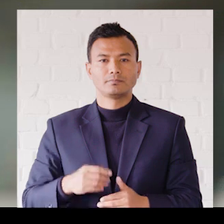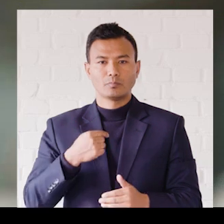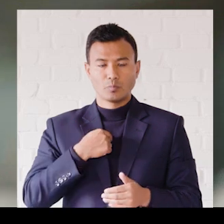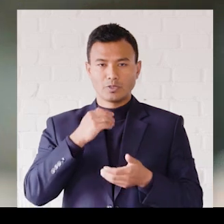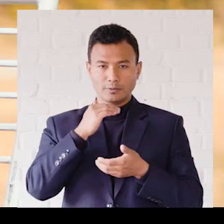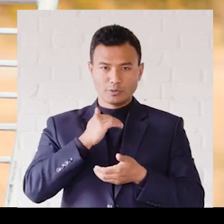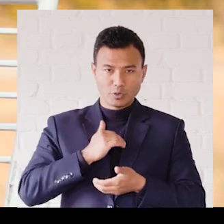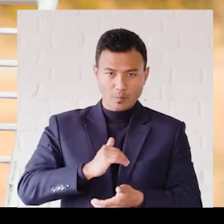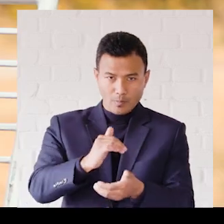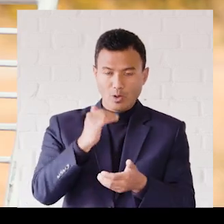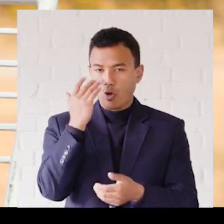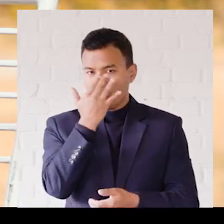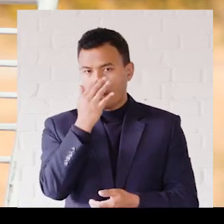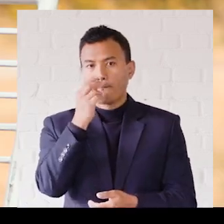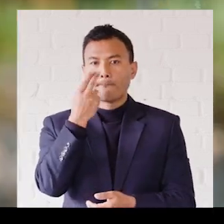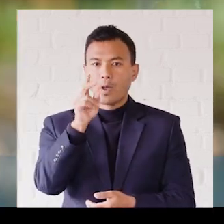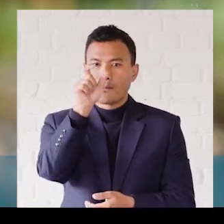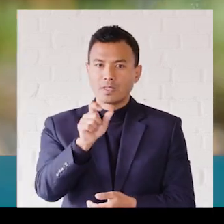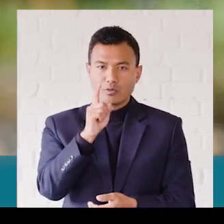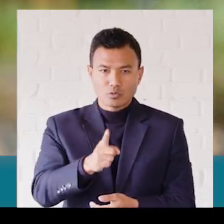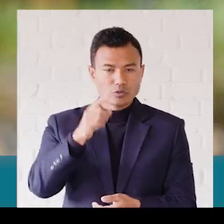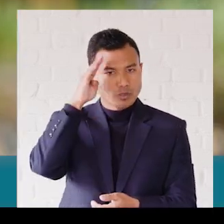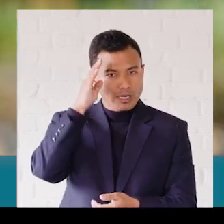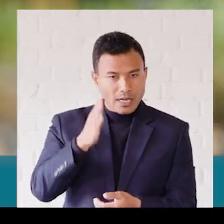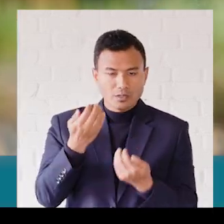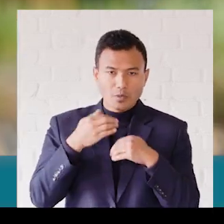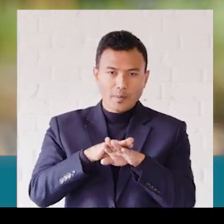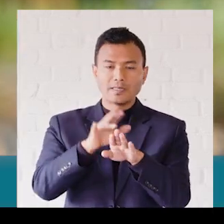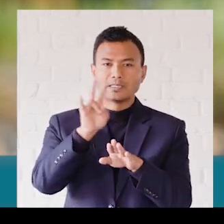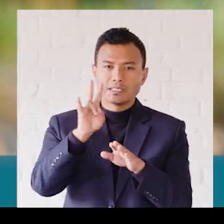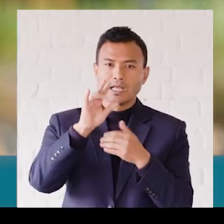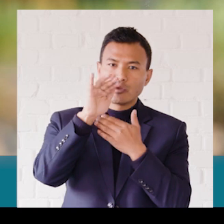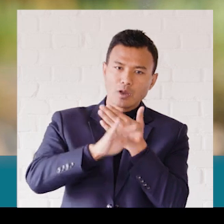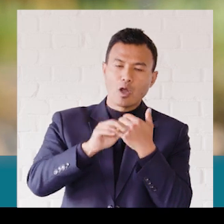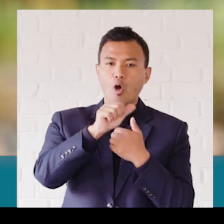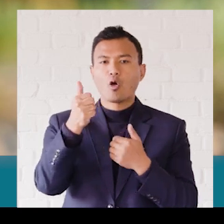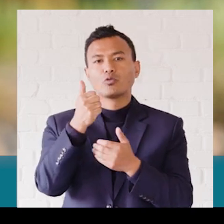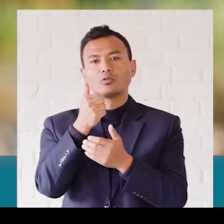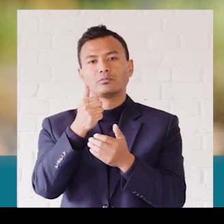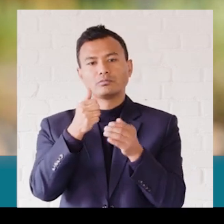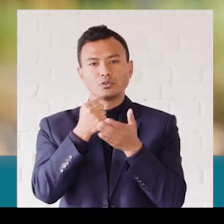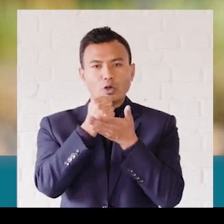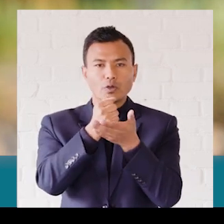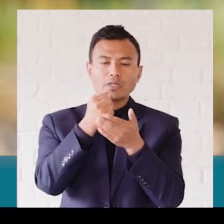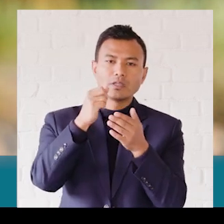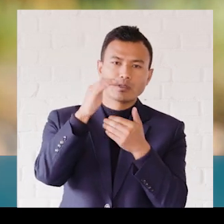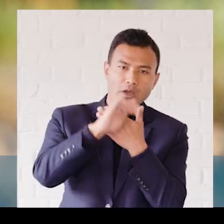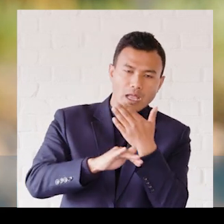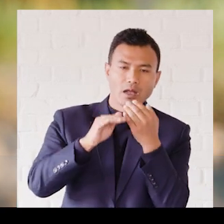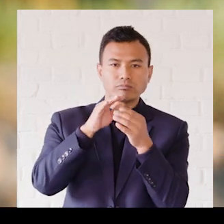I was born since I was autism. Government should provide inclusive education system to others. We should support. We should